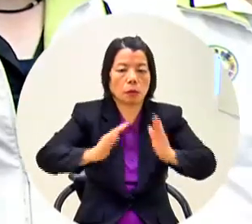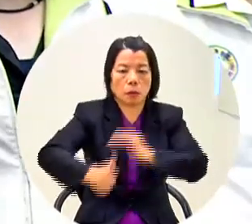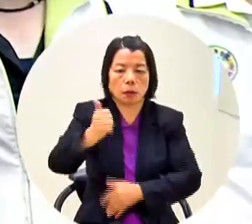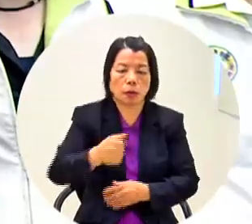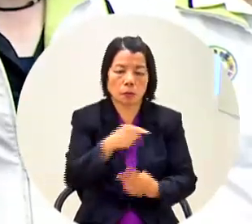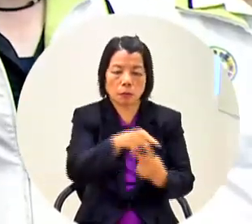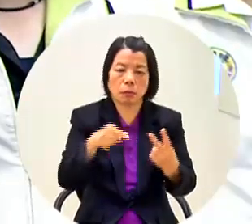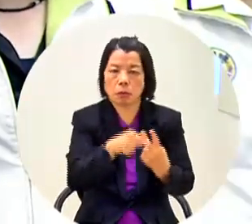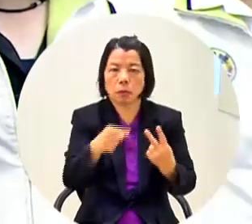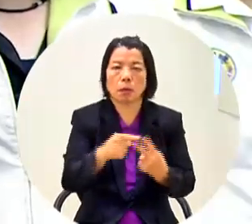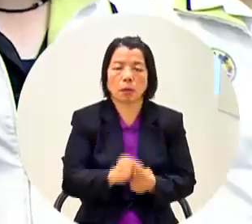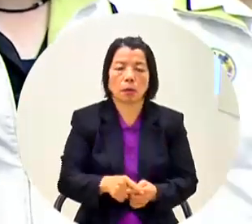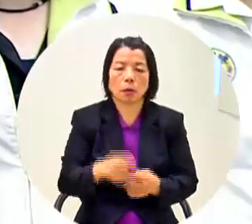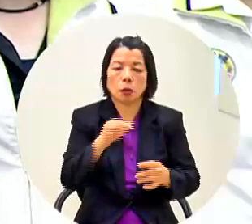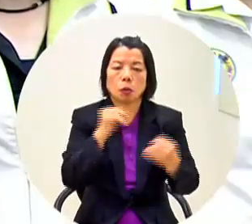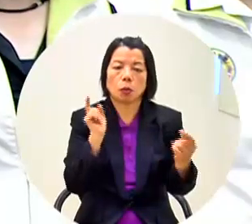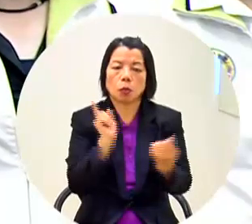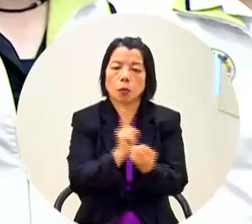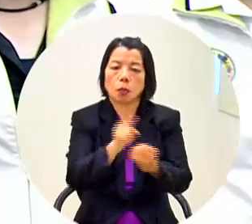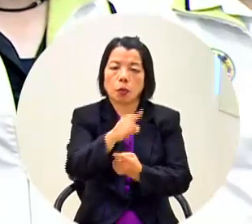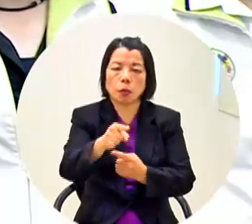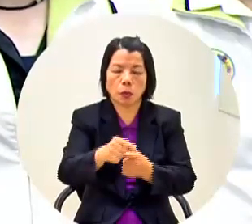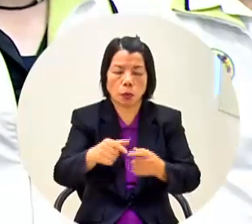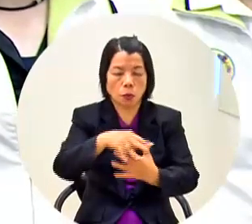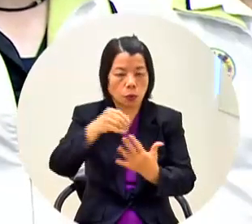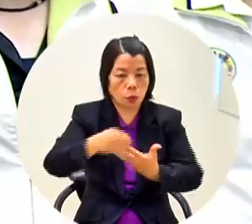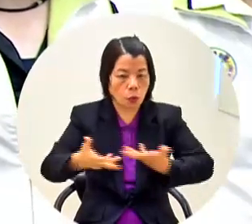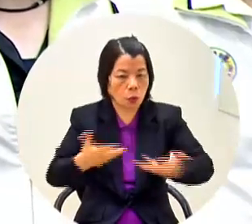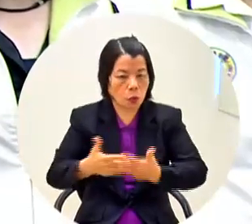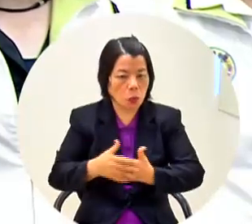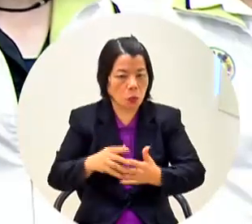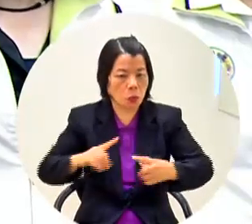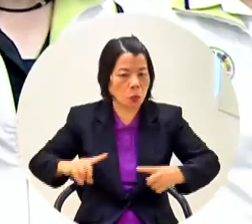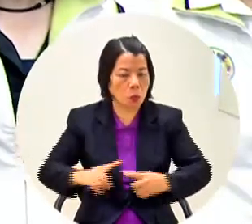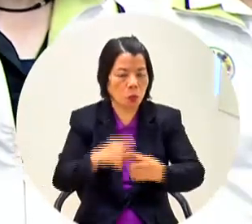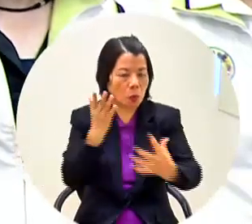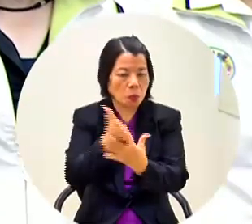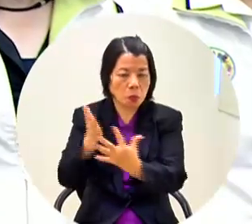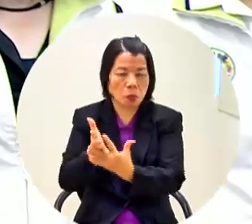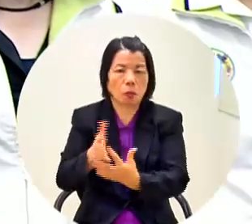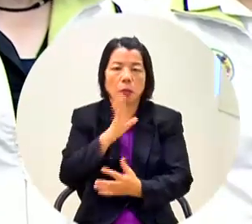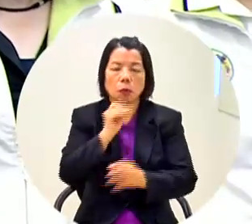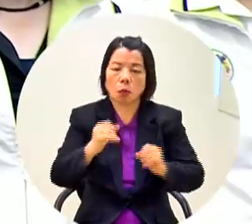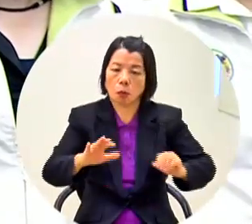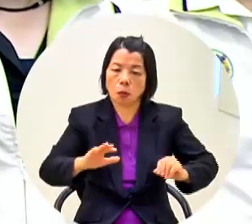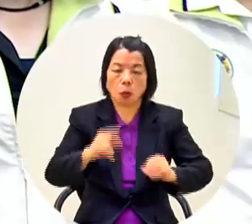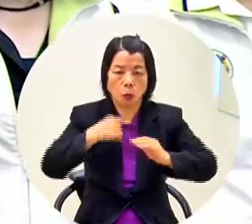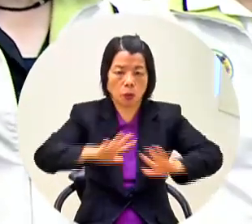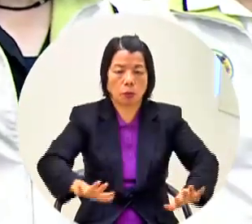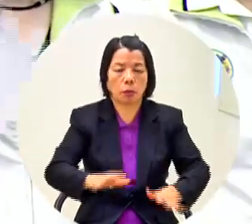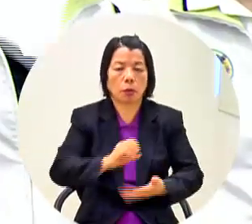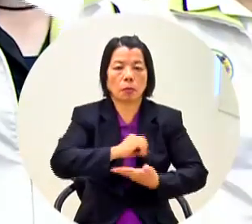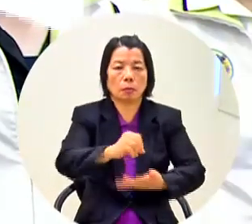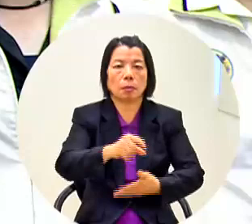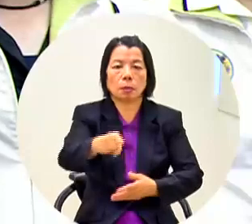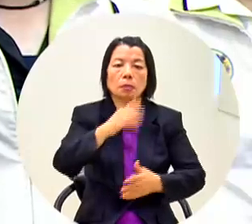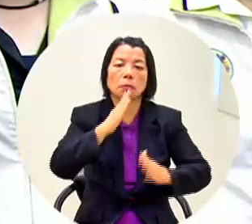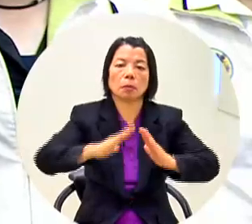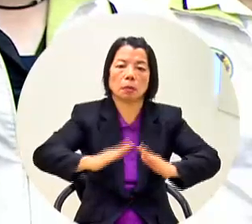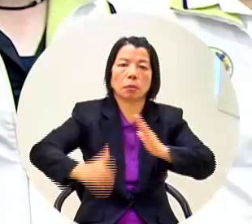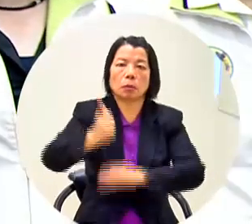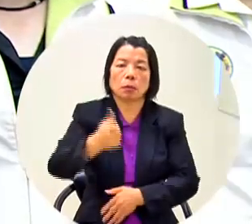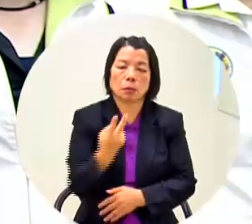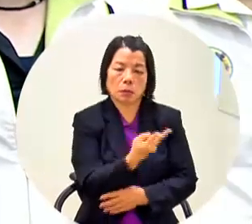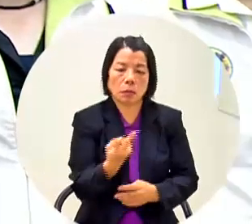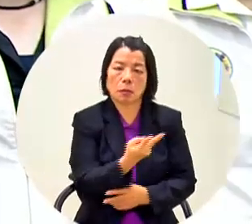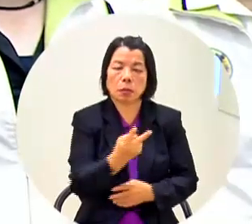首长来背个高雄市的选务呢？市长。我给你具体要求，你是市长，现在两个局